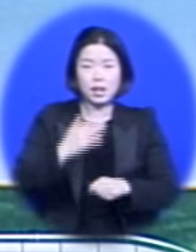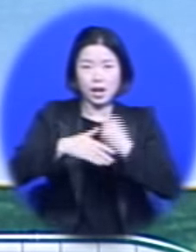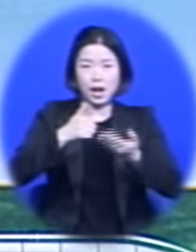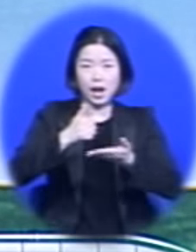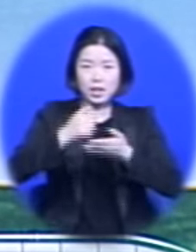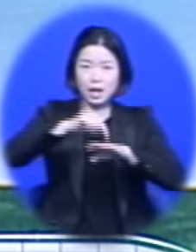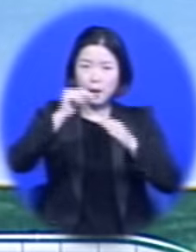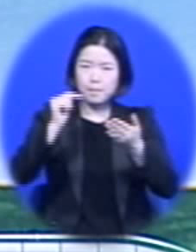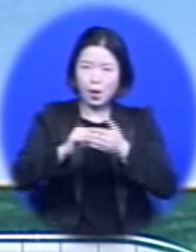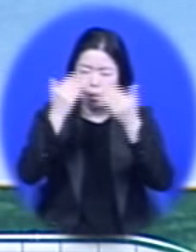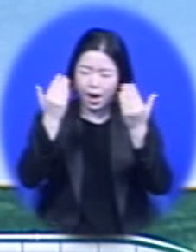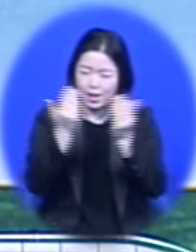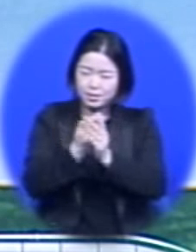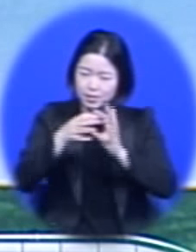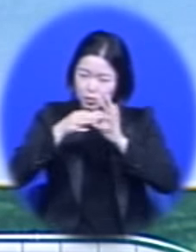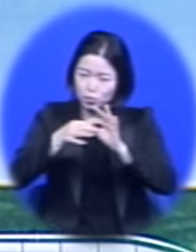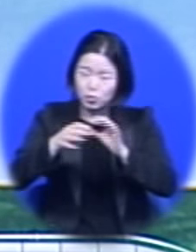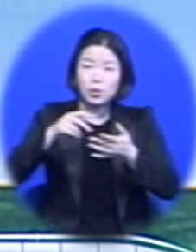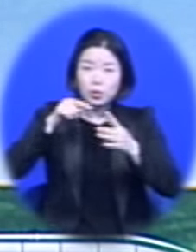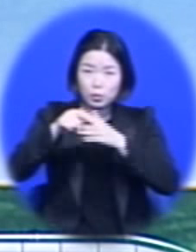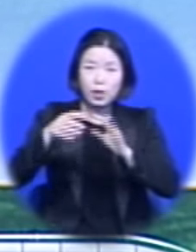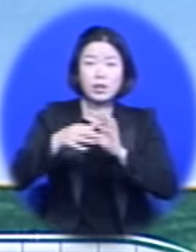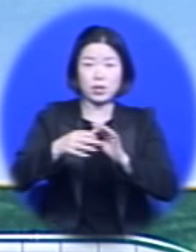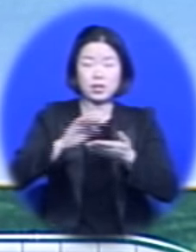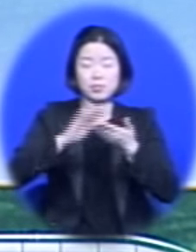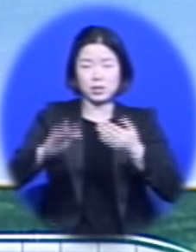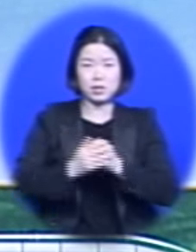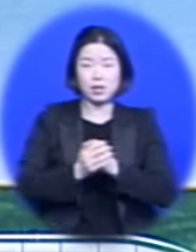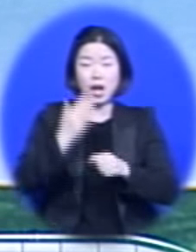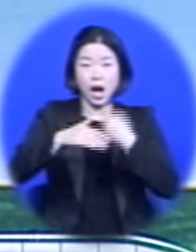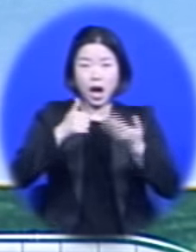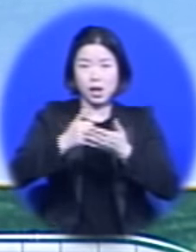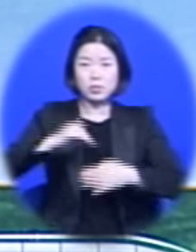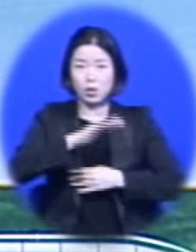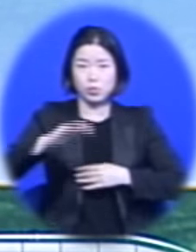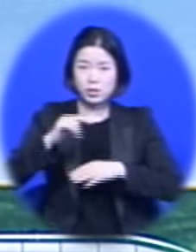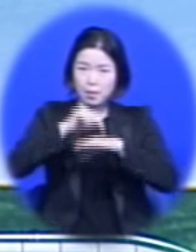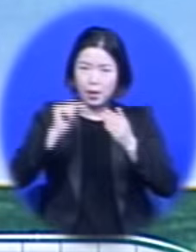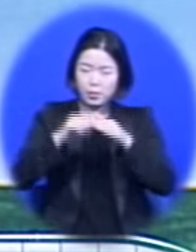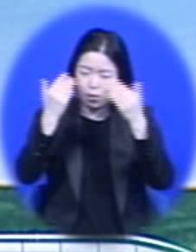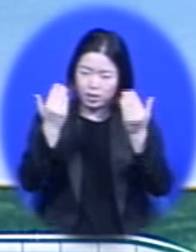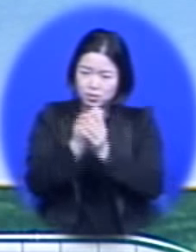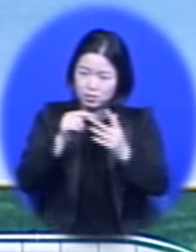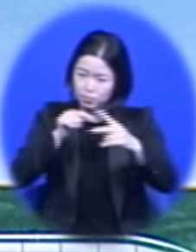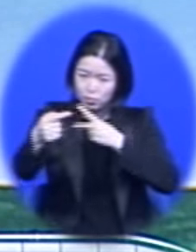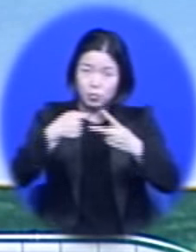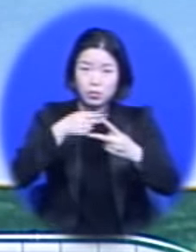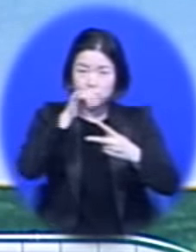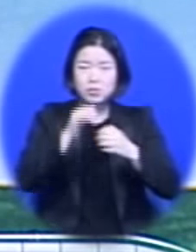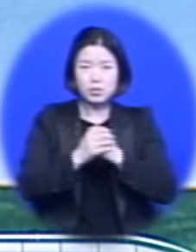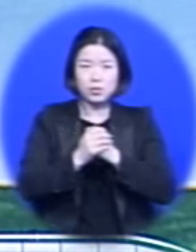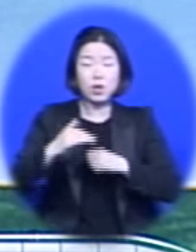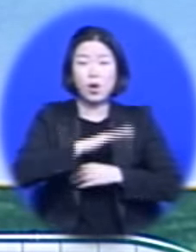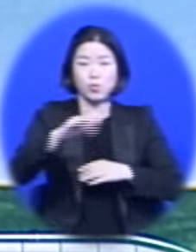하나님과 마음이 완전히 통하는 관계입니다. 우리는 하나님과 우리는 마음이 완전히 통해요. 하나님이 우리